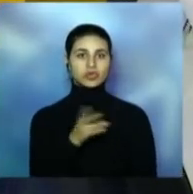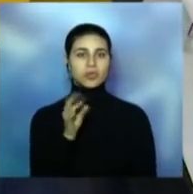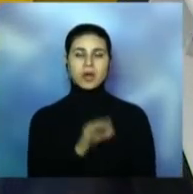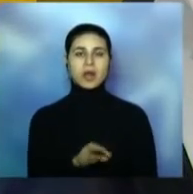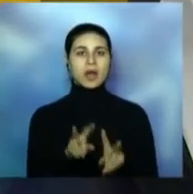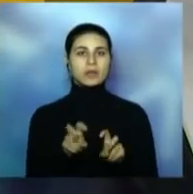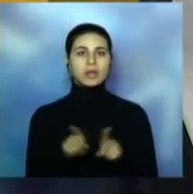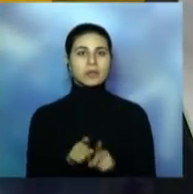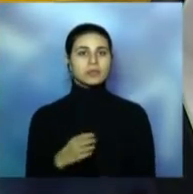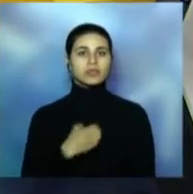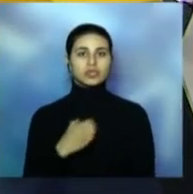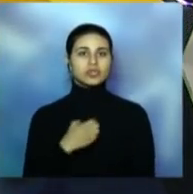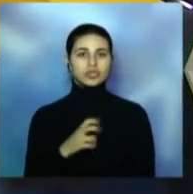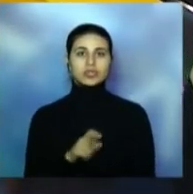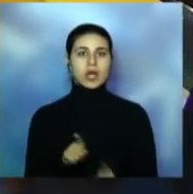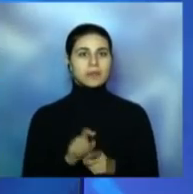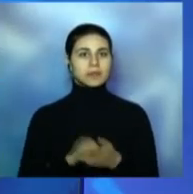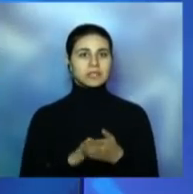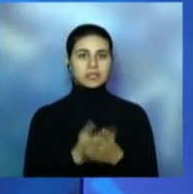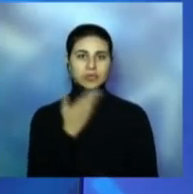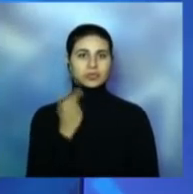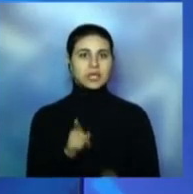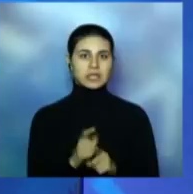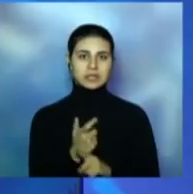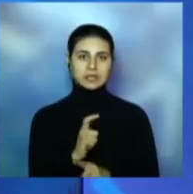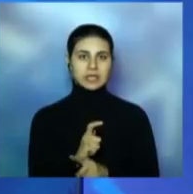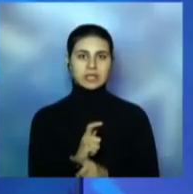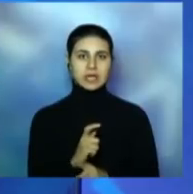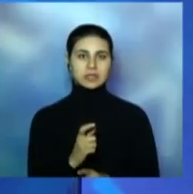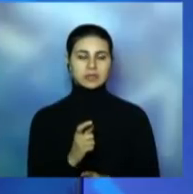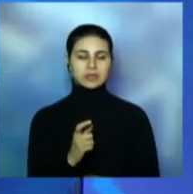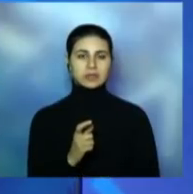მაგრამ მიზეზი ისეთი არ ამაქვს რომ ასე ძალიან